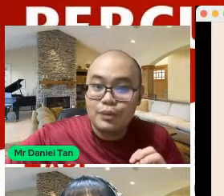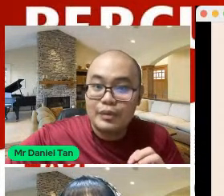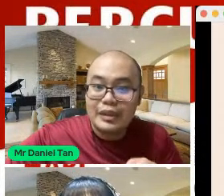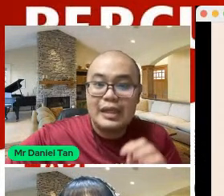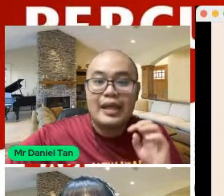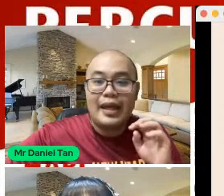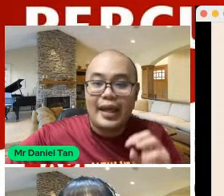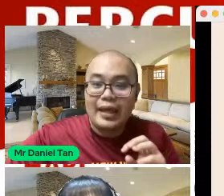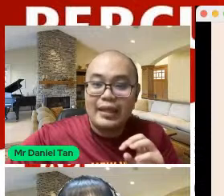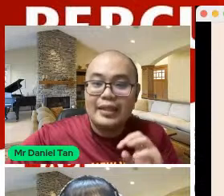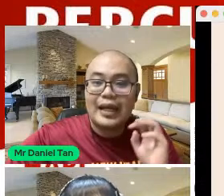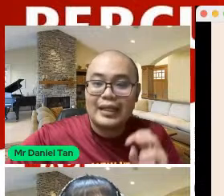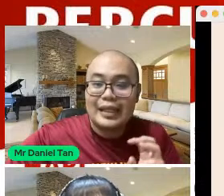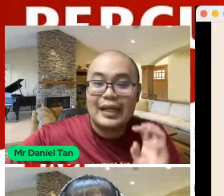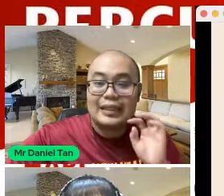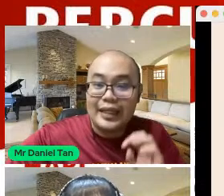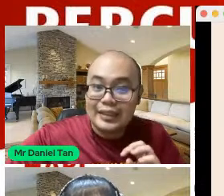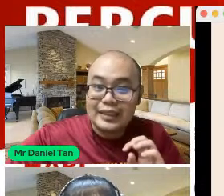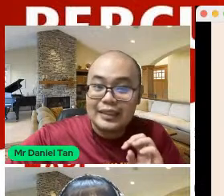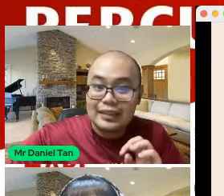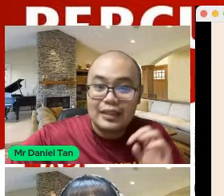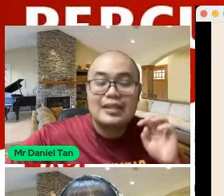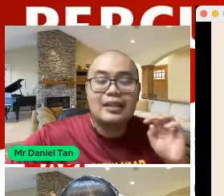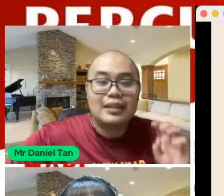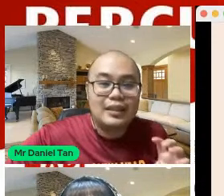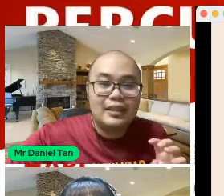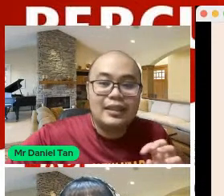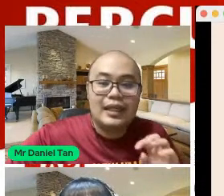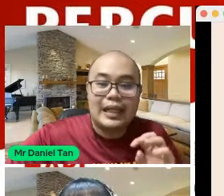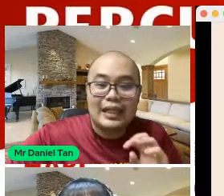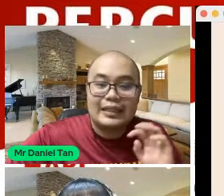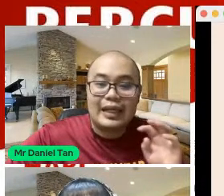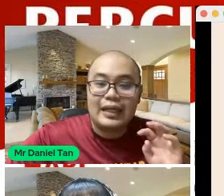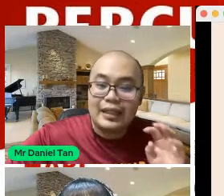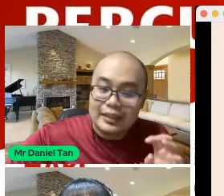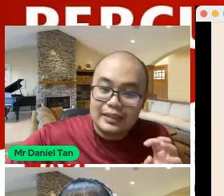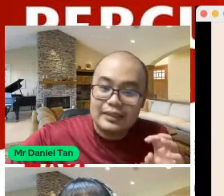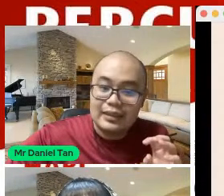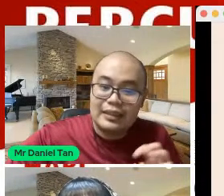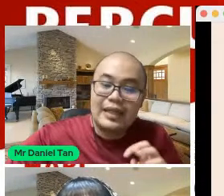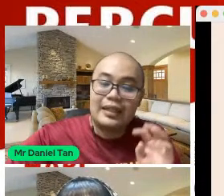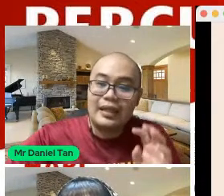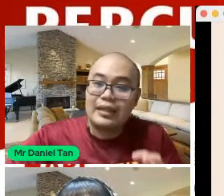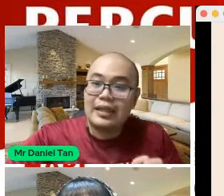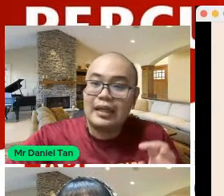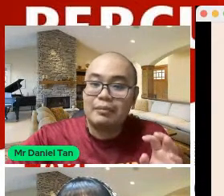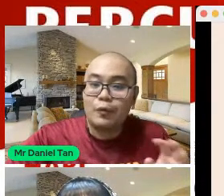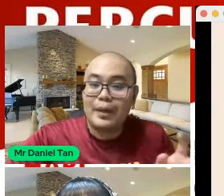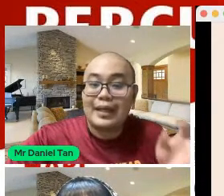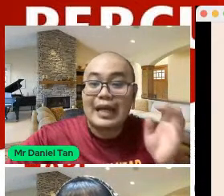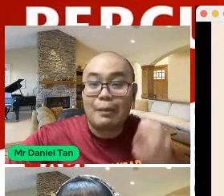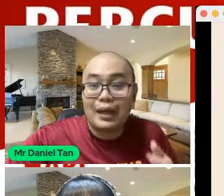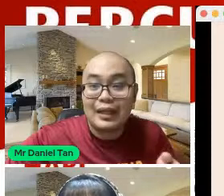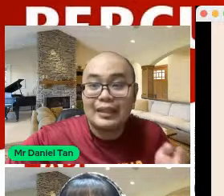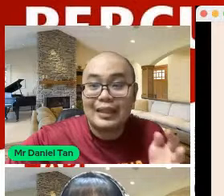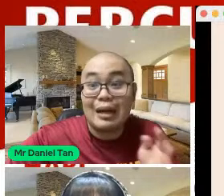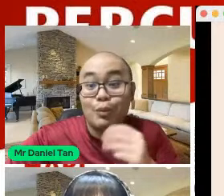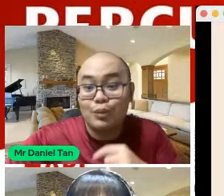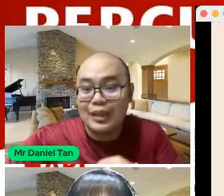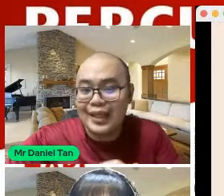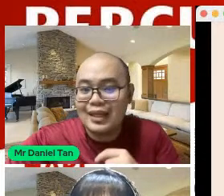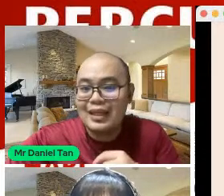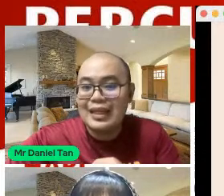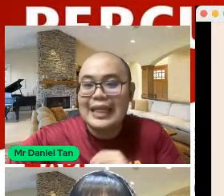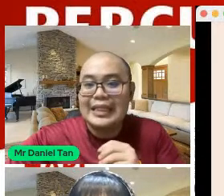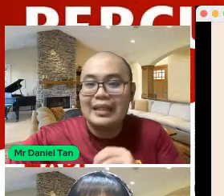ilmu n adalah Nia t adalah taat dan he merupakan amalan